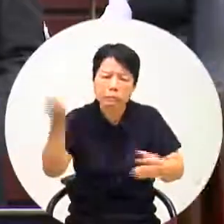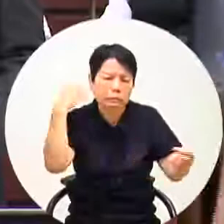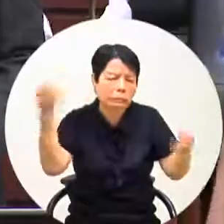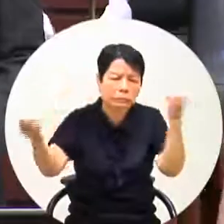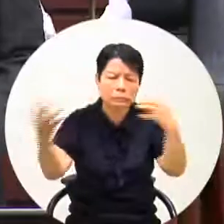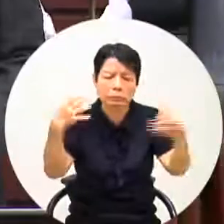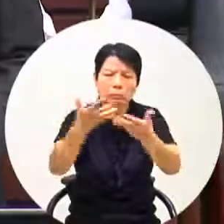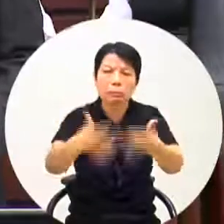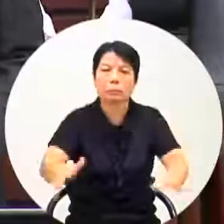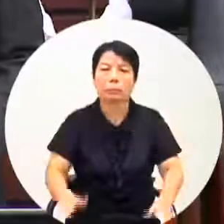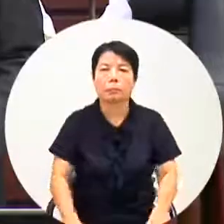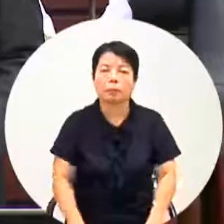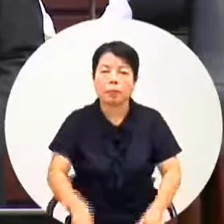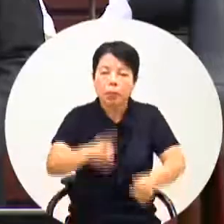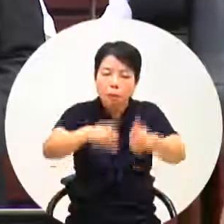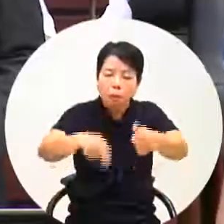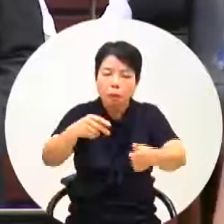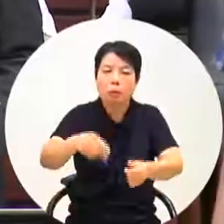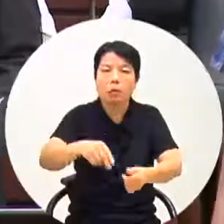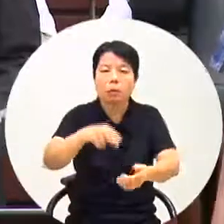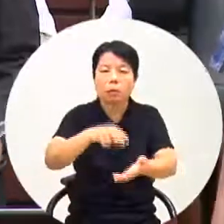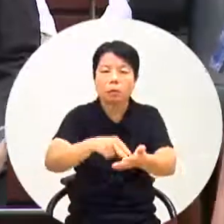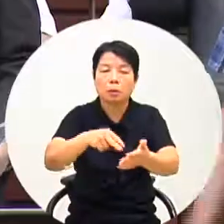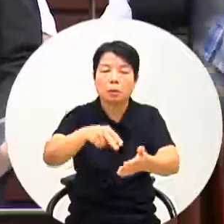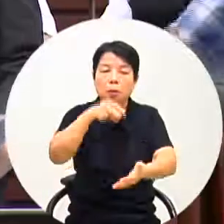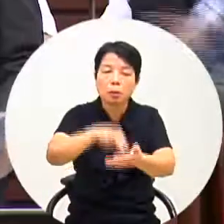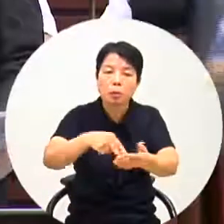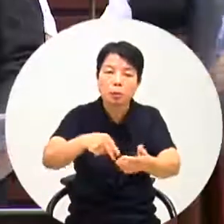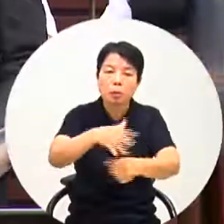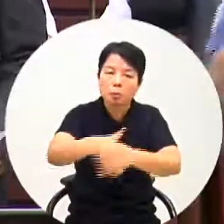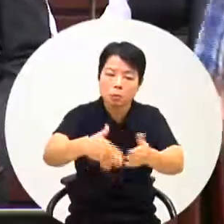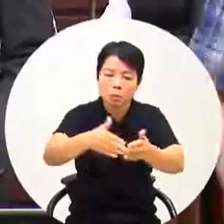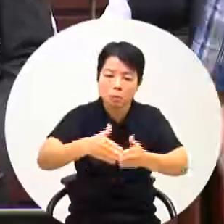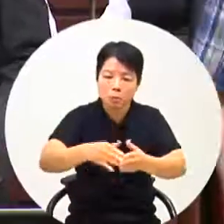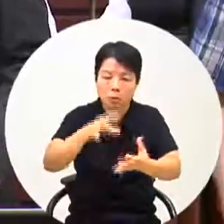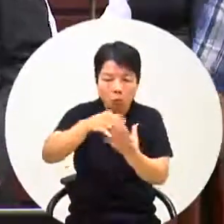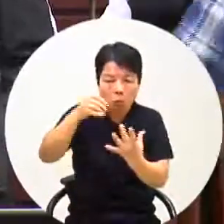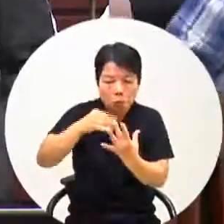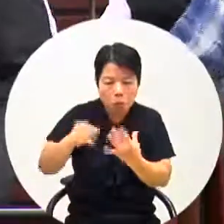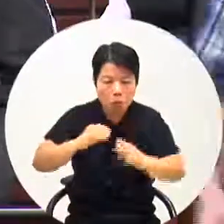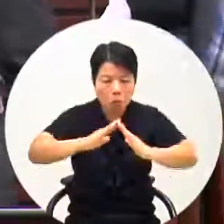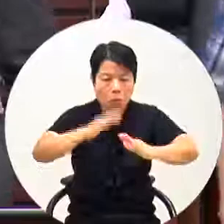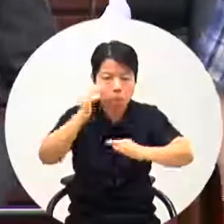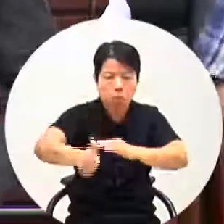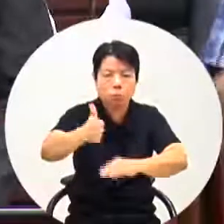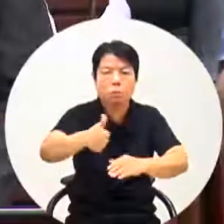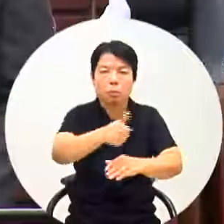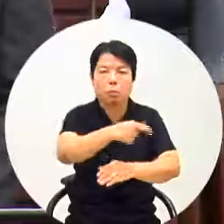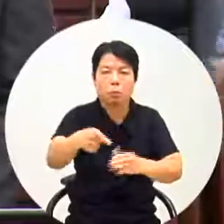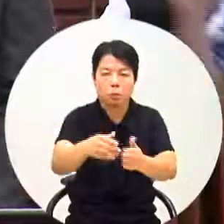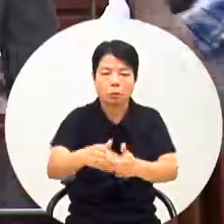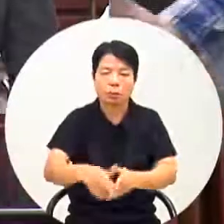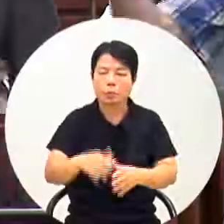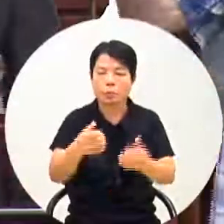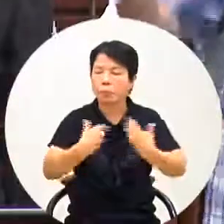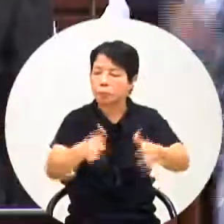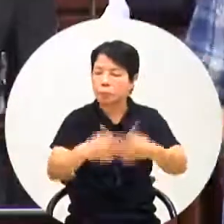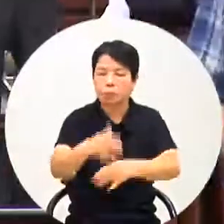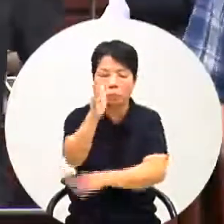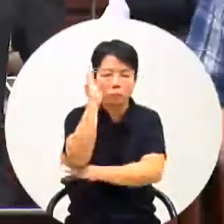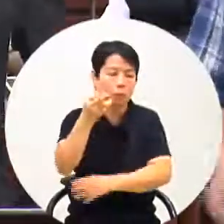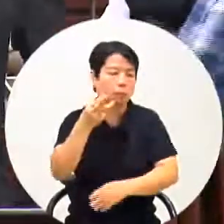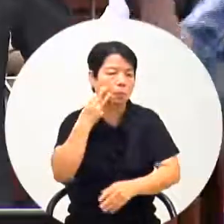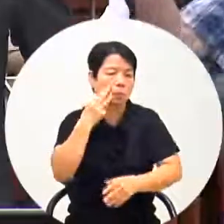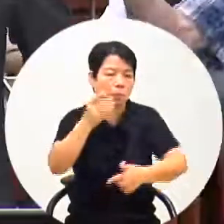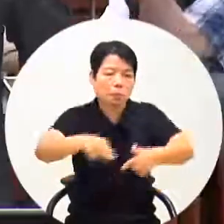都要选市长，我跟你讲，伤害很深。 是啦，所以这代志 我想我不是在选举化、政治化，就拜回归是这